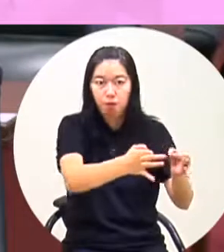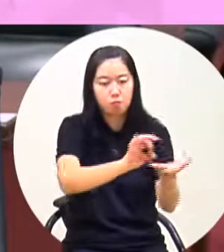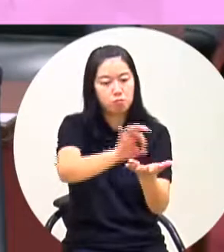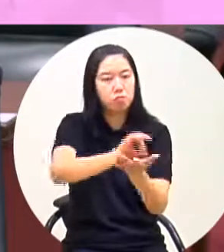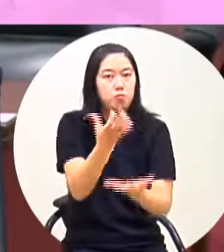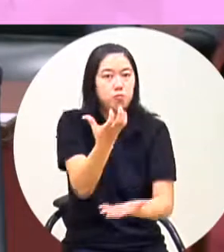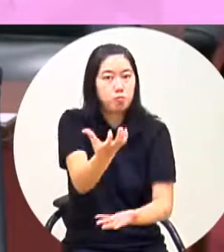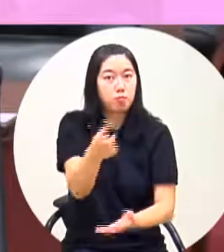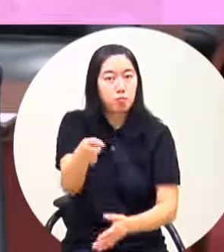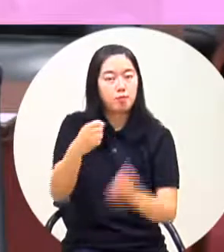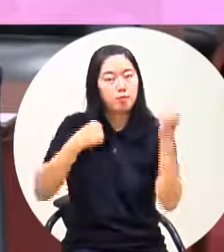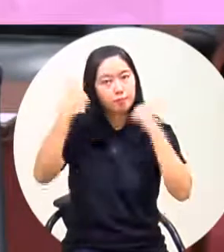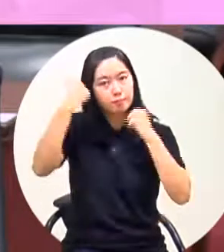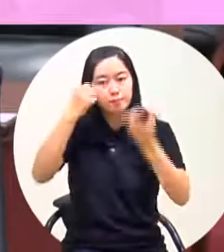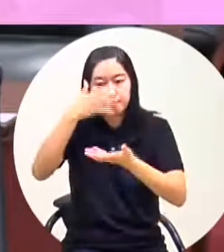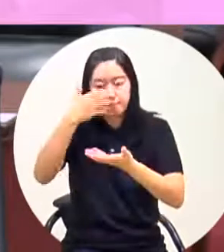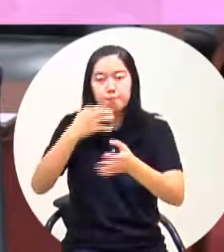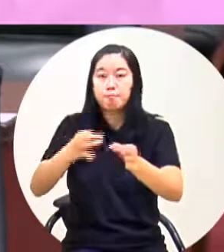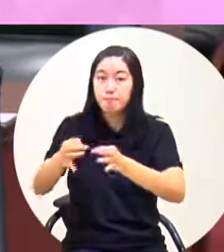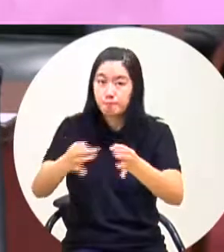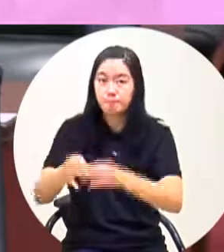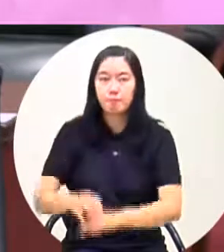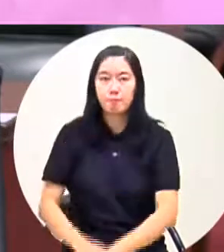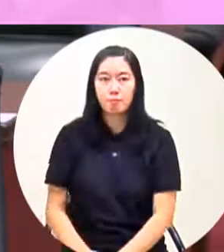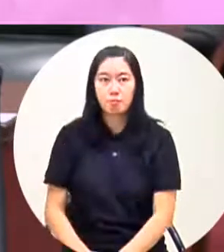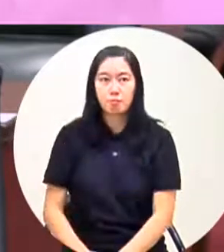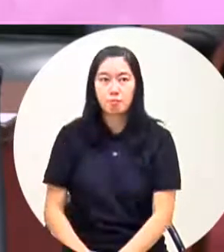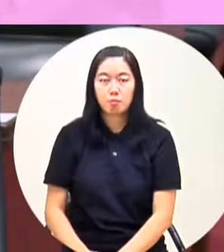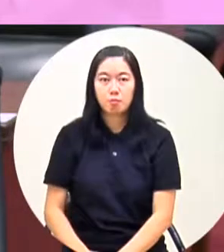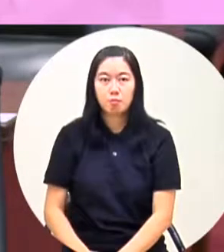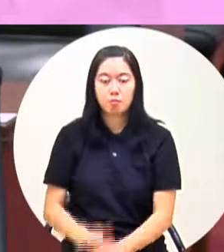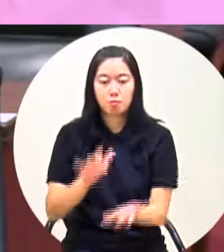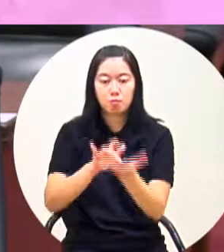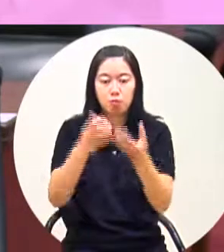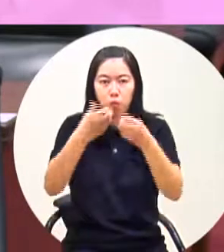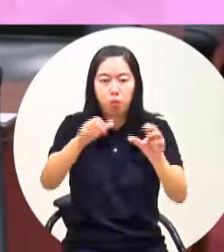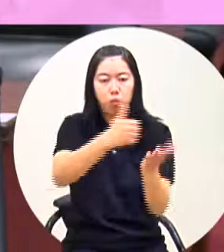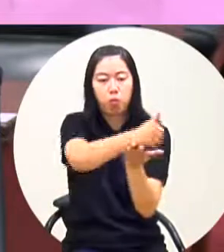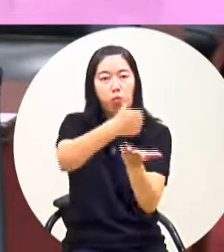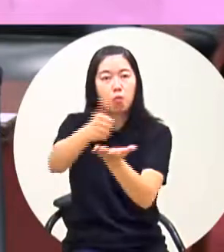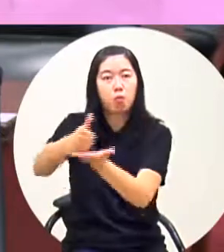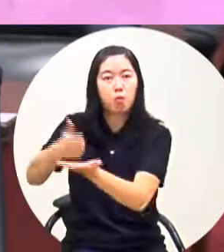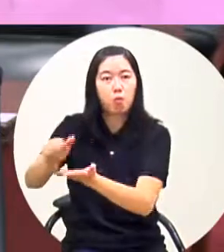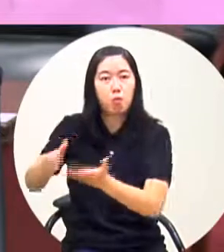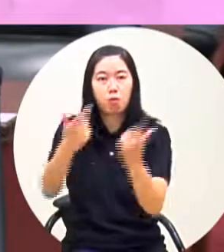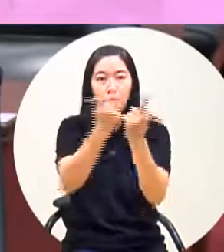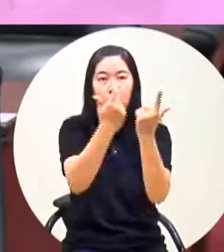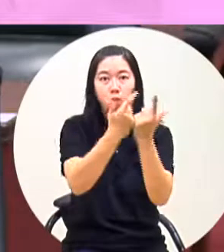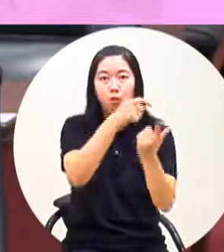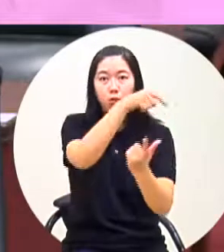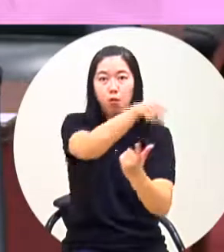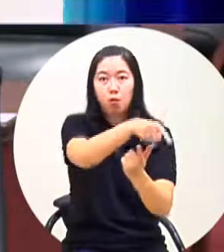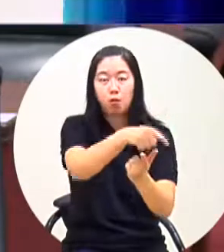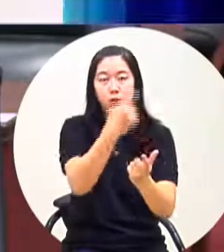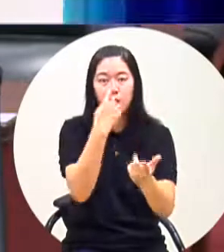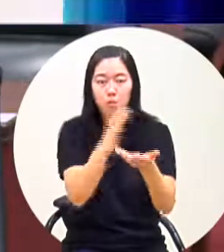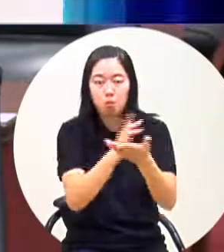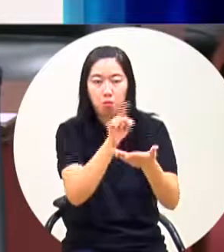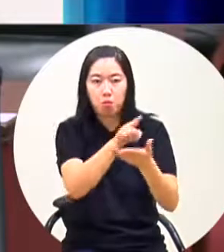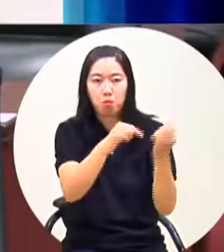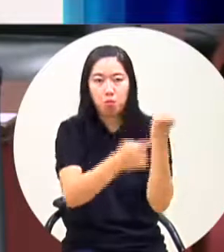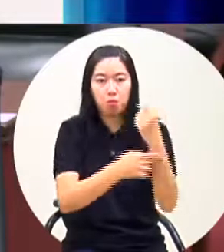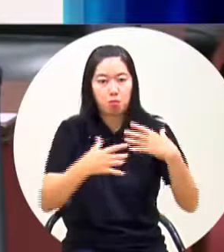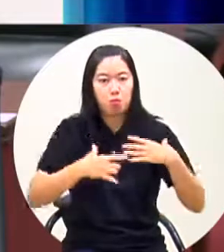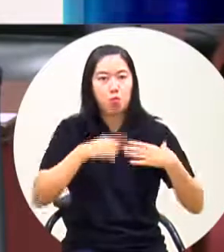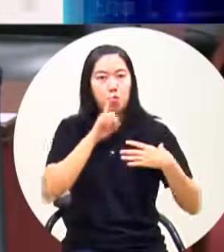以毒弹流窜北市早餐店，农委会哦招批把关破工哦。 来，这个